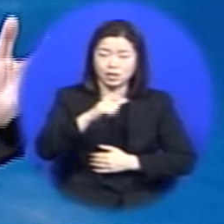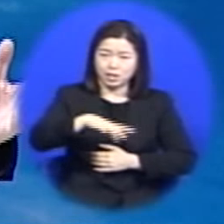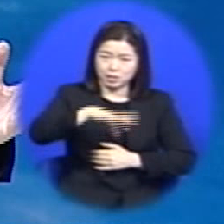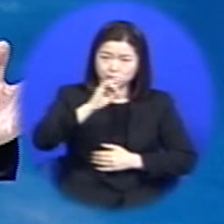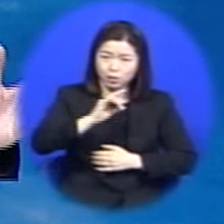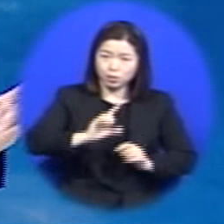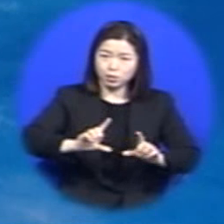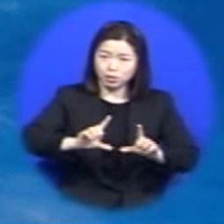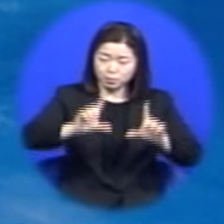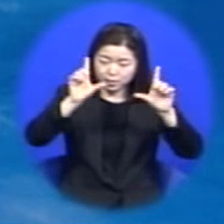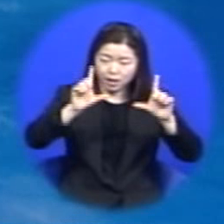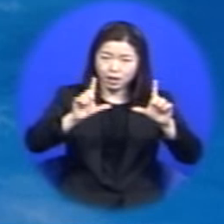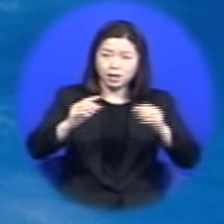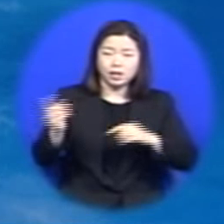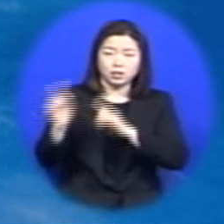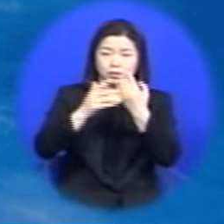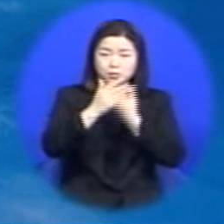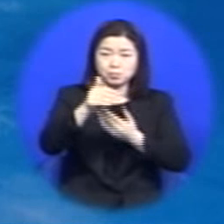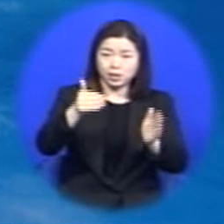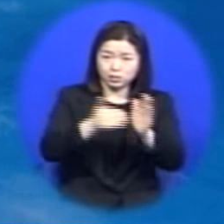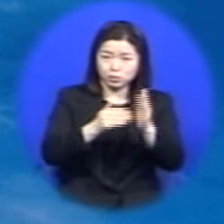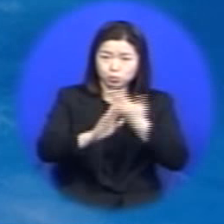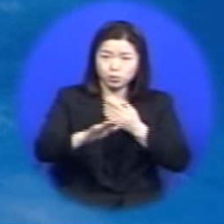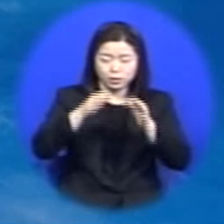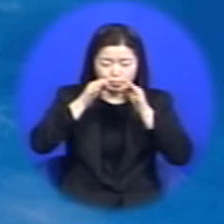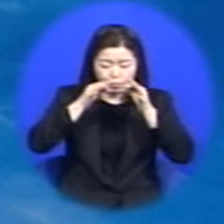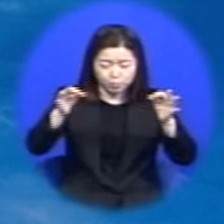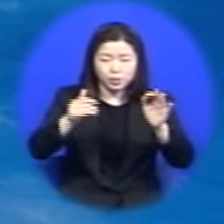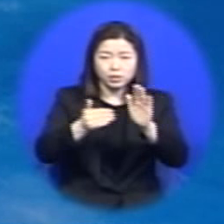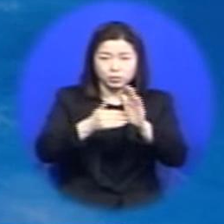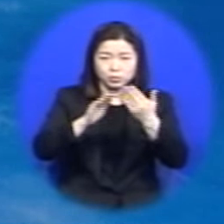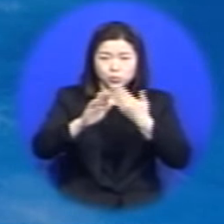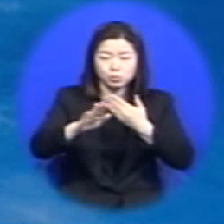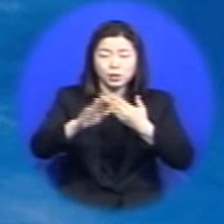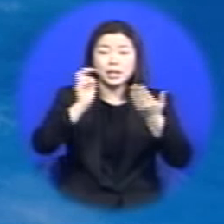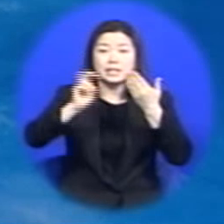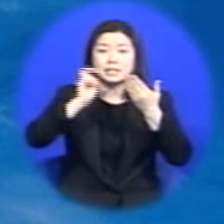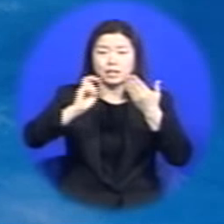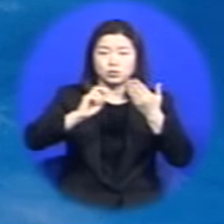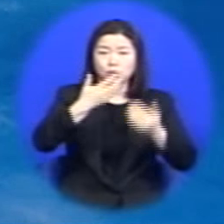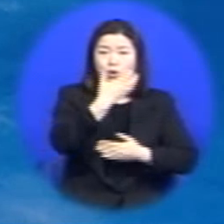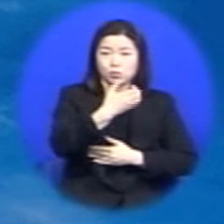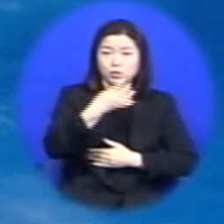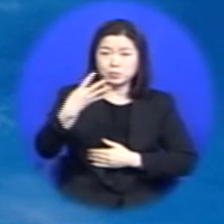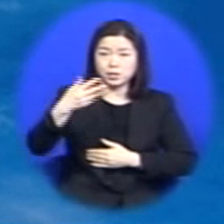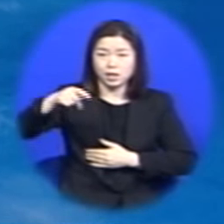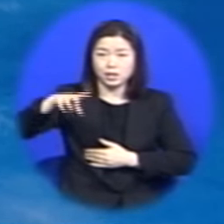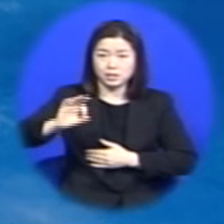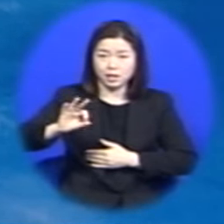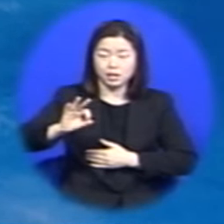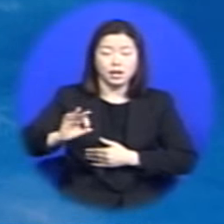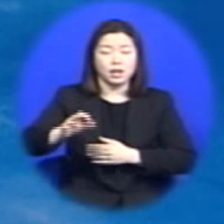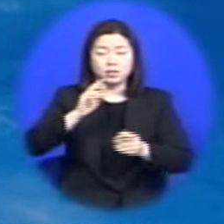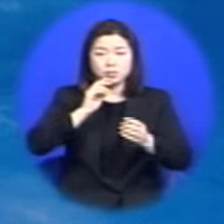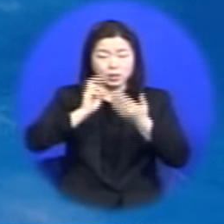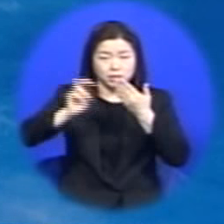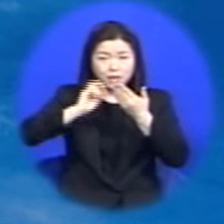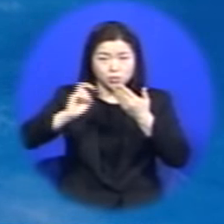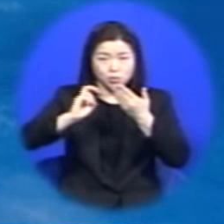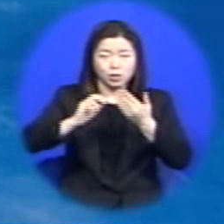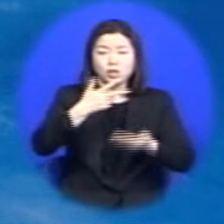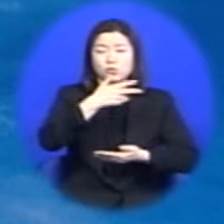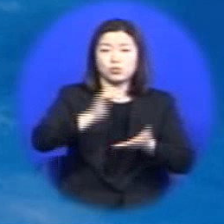찬송을 같이 부르고 통성기도 하는 시간에 94장 찬송, 주 예수보다 더 귀한 분은 없네. 그